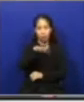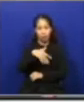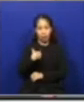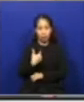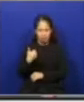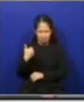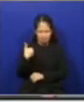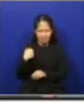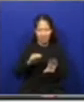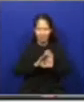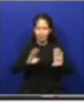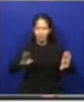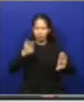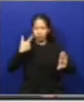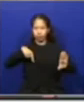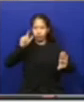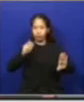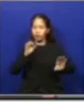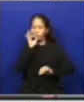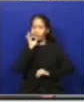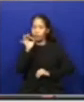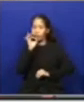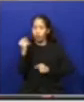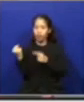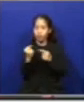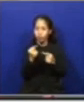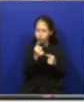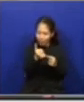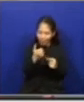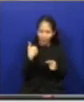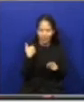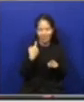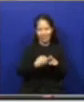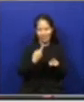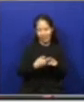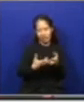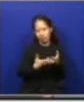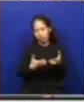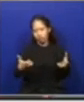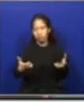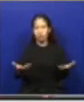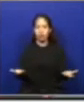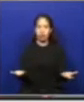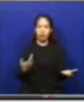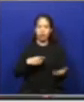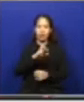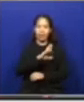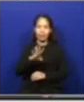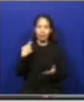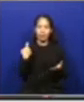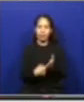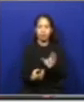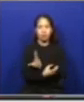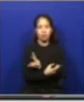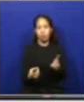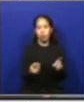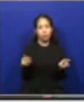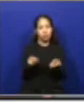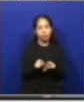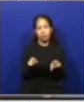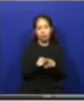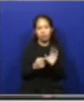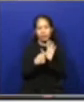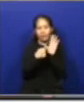ลายวันและมีความล่าช้าอยู่หลายเดือนระบบประกันสังคมก็เป็นอีกหนึ่งตัวอย่างค่ะ